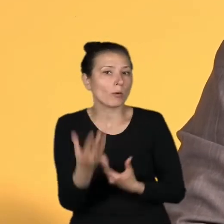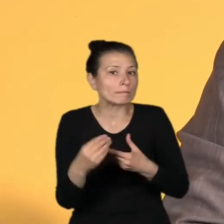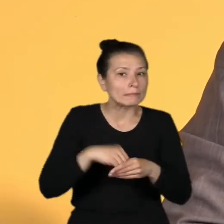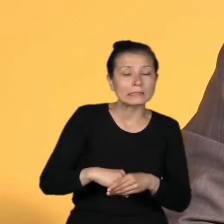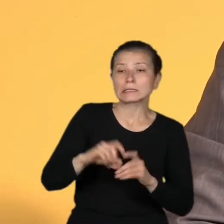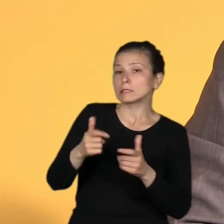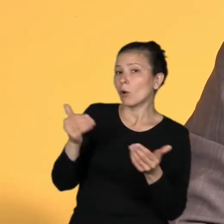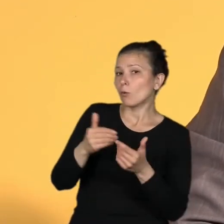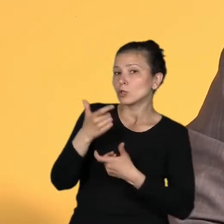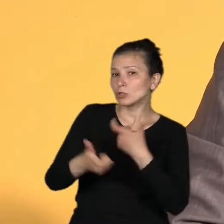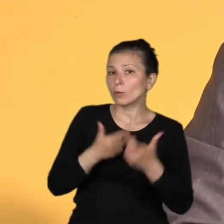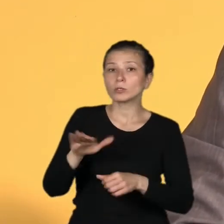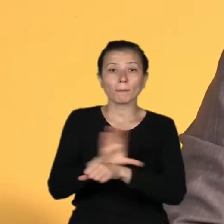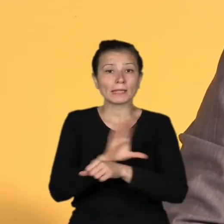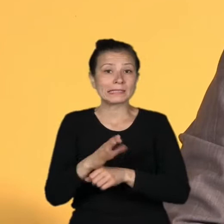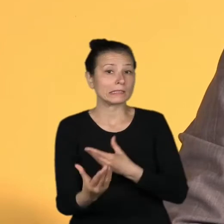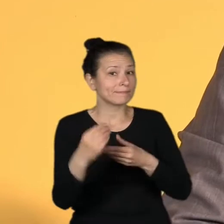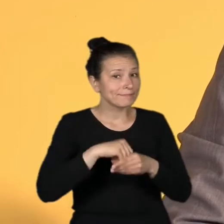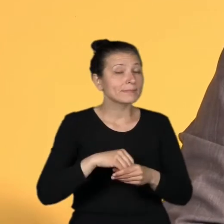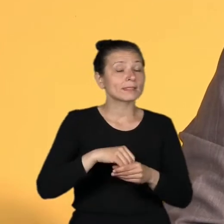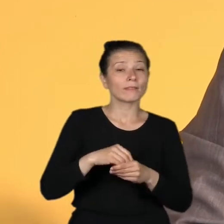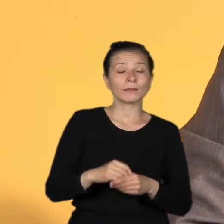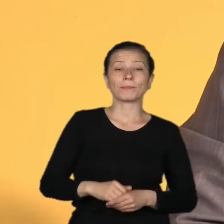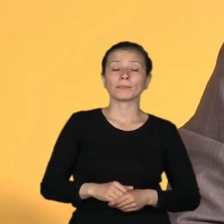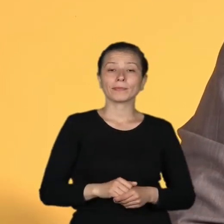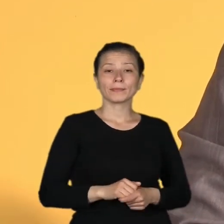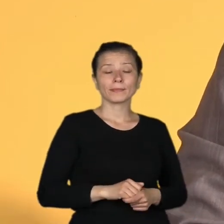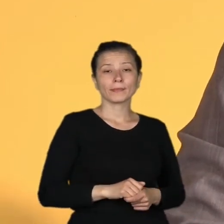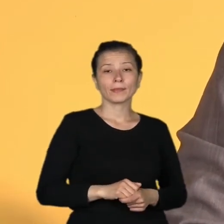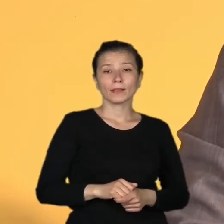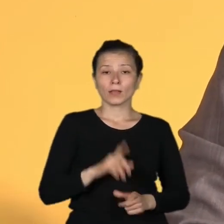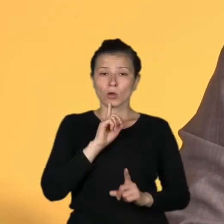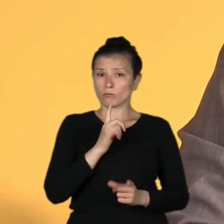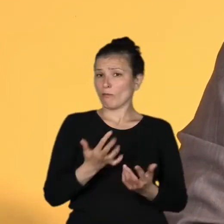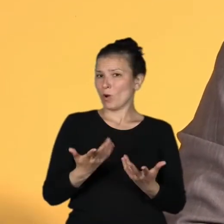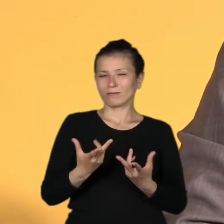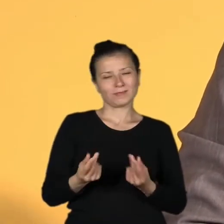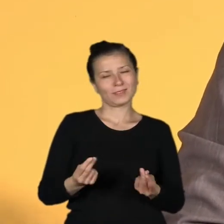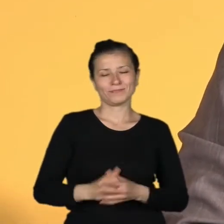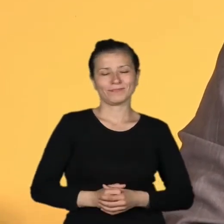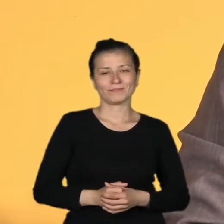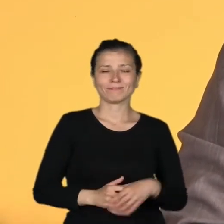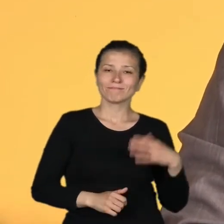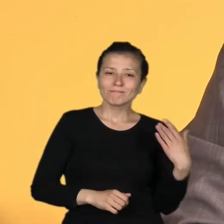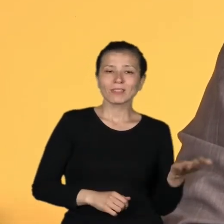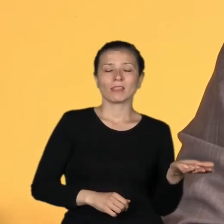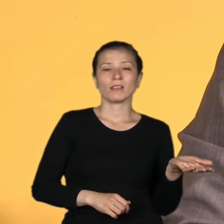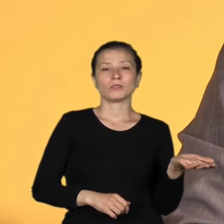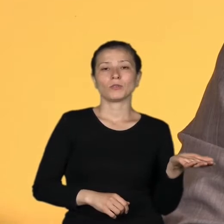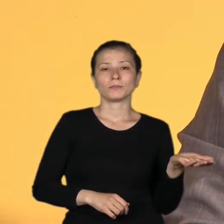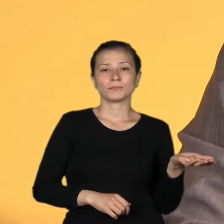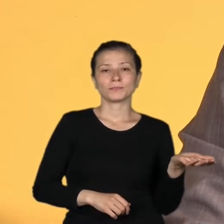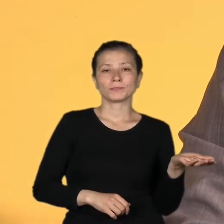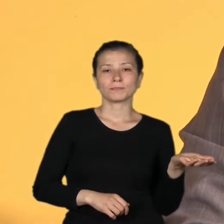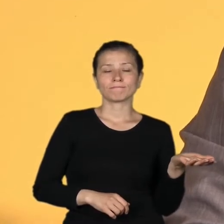jaki może być wkład świata nauki, jaki wkład może być biznesu. Ta rozmowa nie jest łatwa, bo z jednej strony